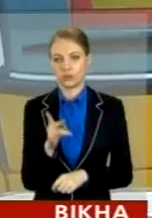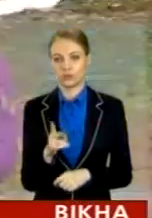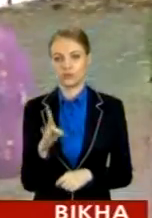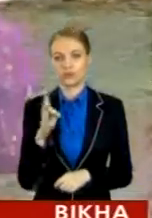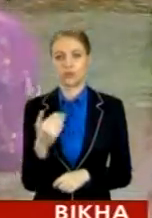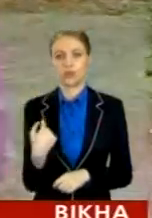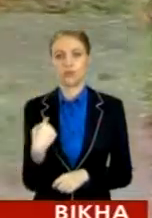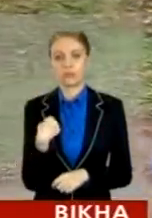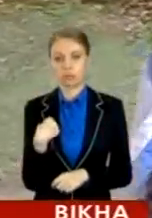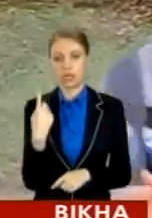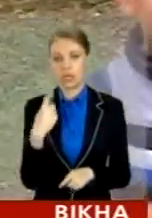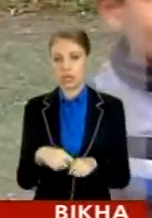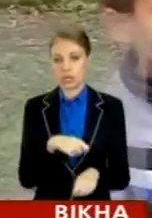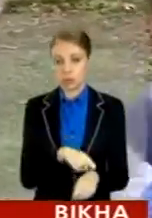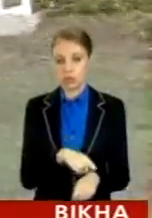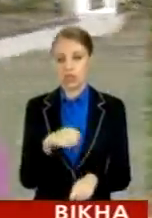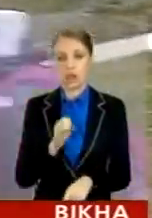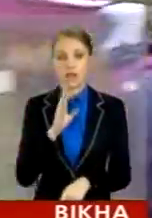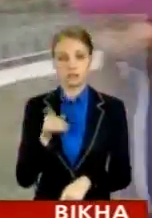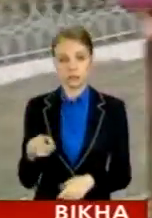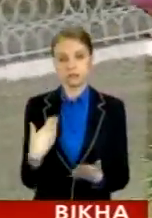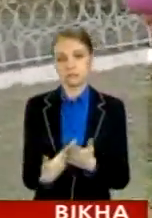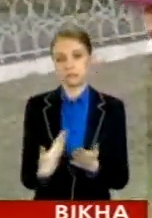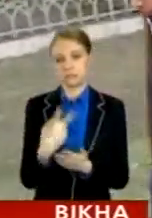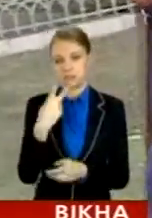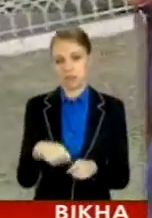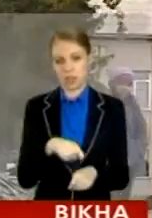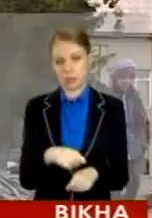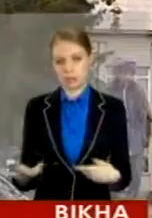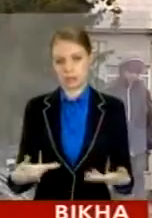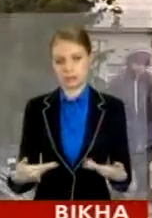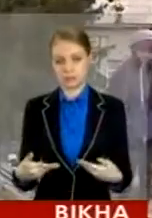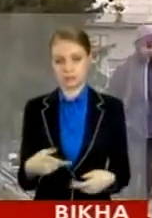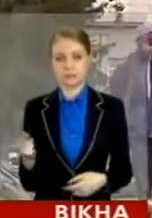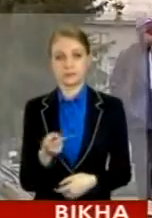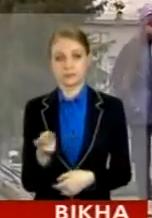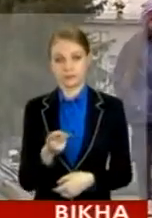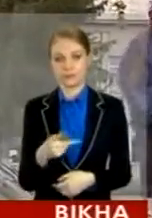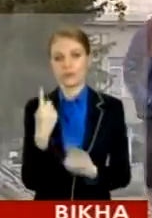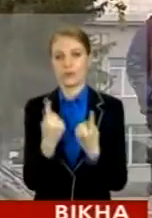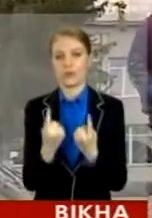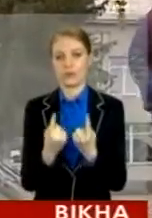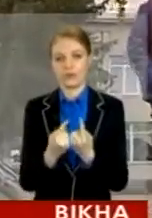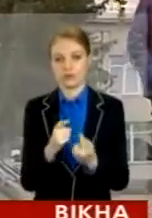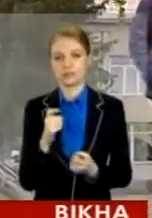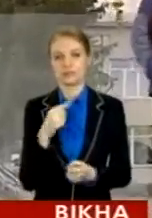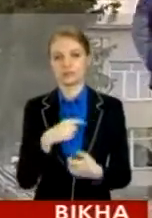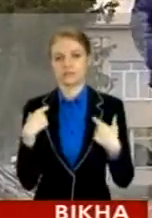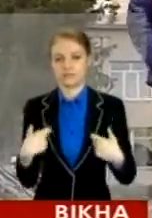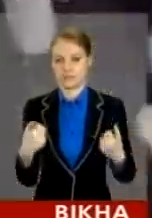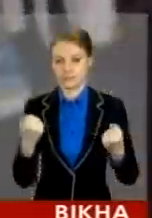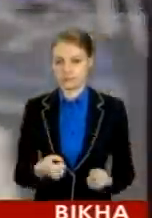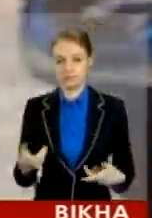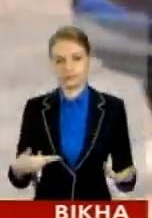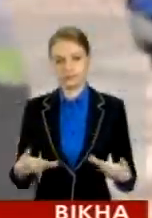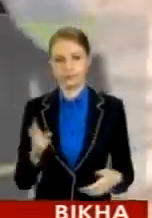мені кілометр А їй десь два кілометри Віка та Дмитрик Однокласники із важкими наплічниками